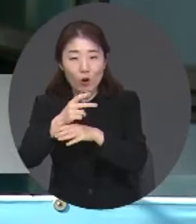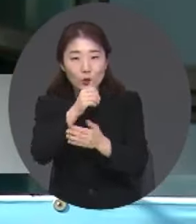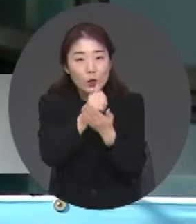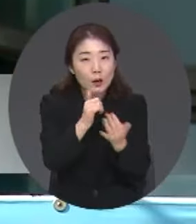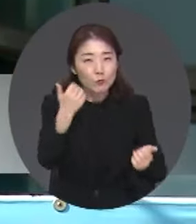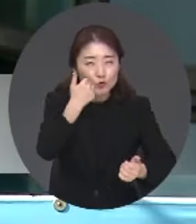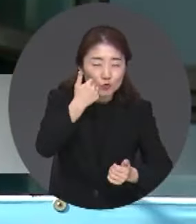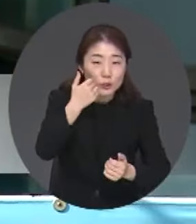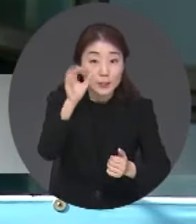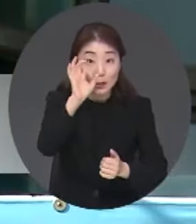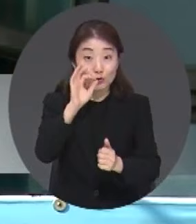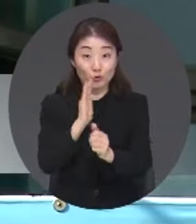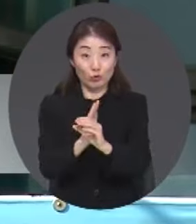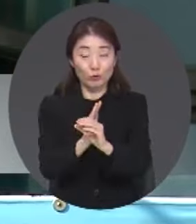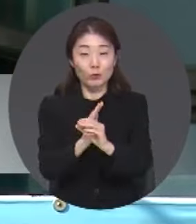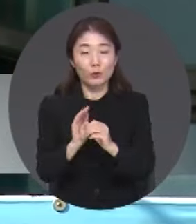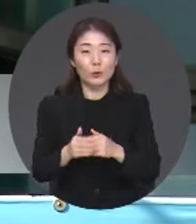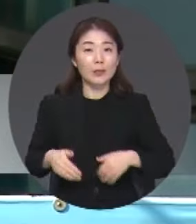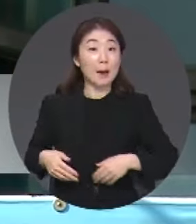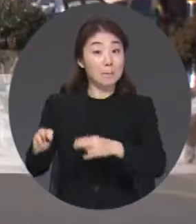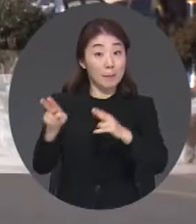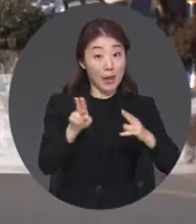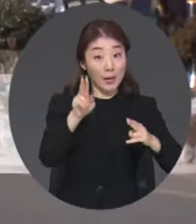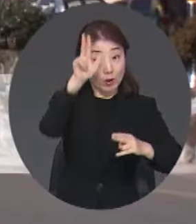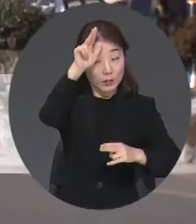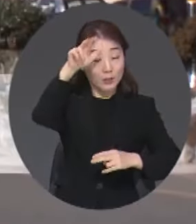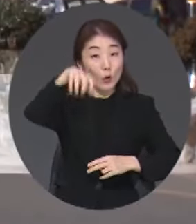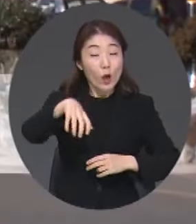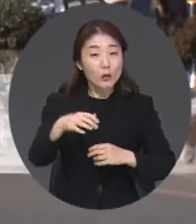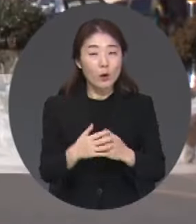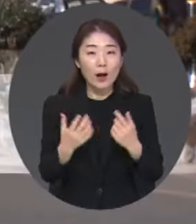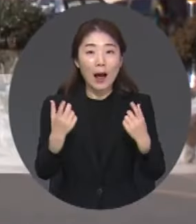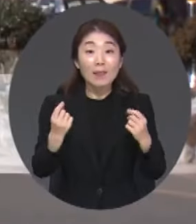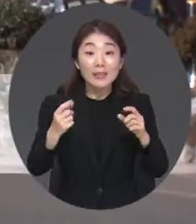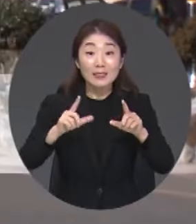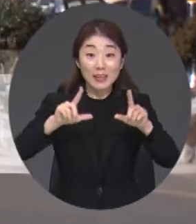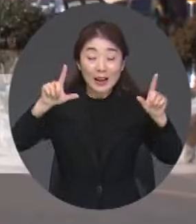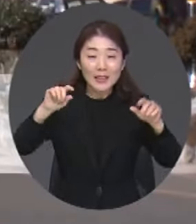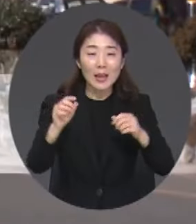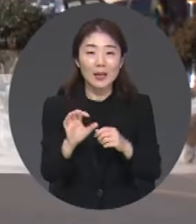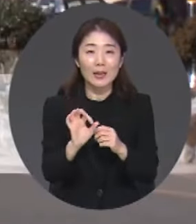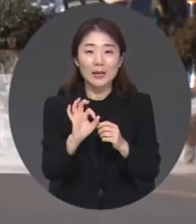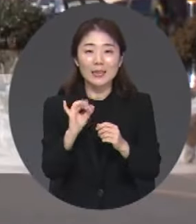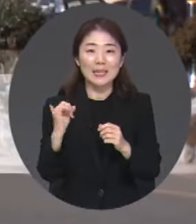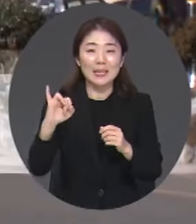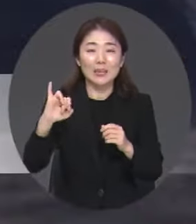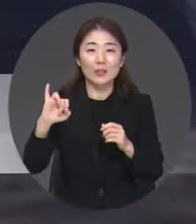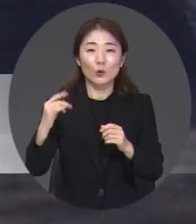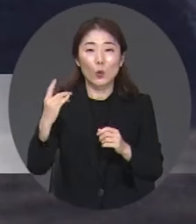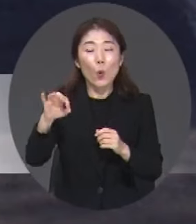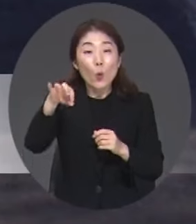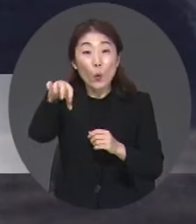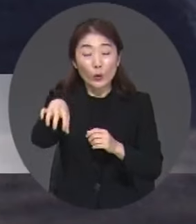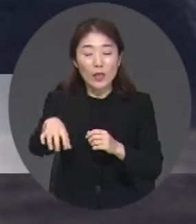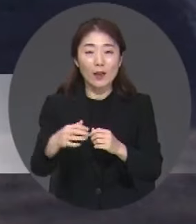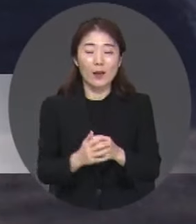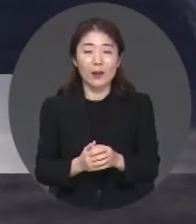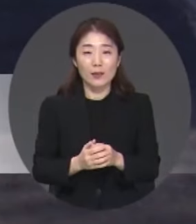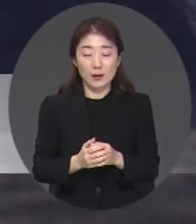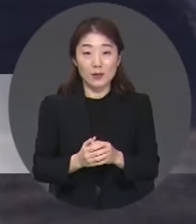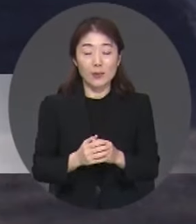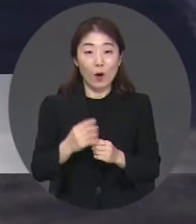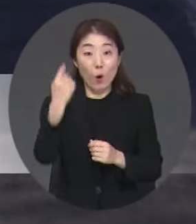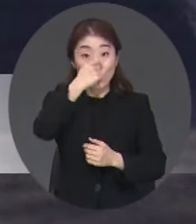있다고 밝혔습니다 남해 경찰서도 같은 날 남해군 이동면에 한 주택 담벼락에 붙어 있던 국민의 힘